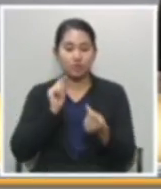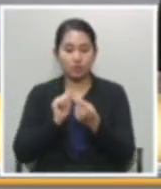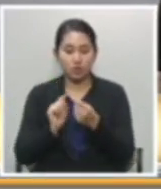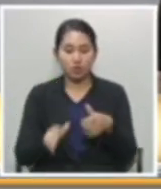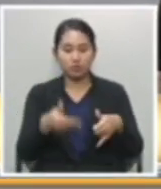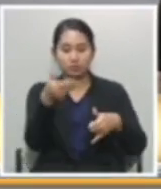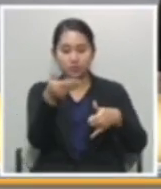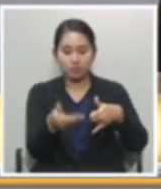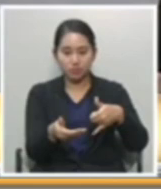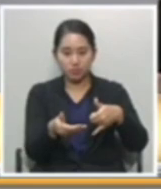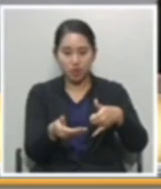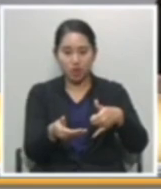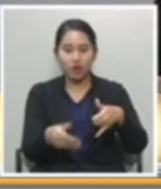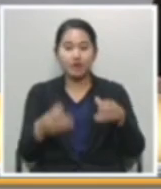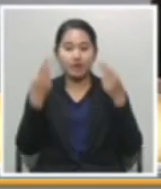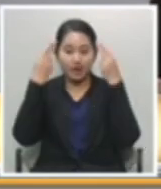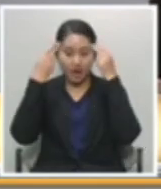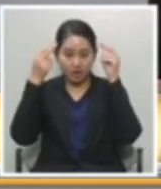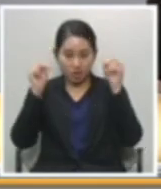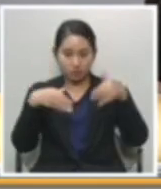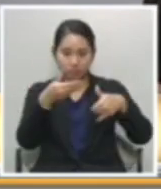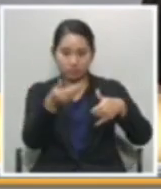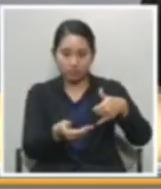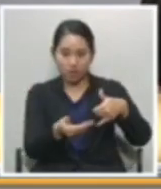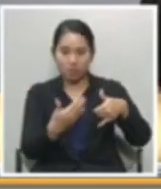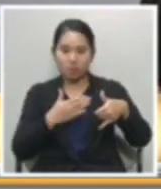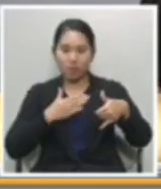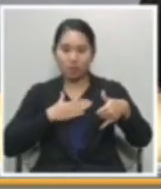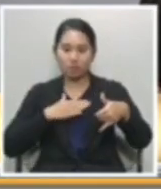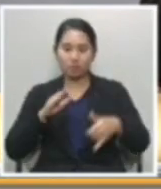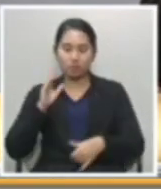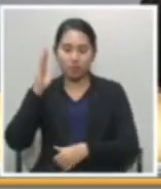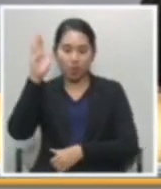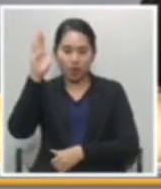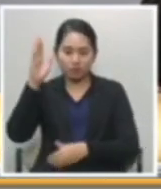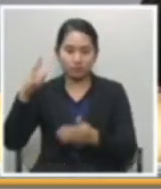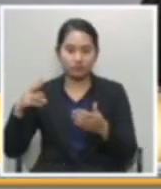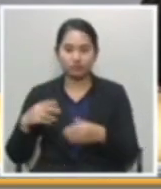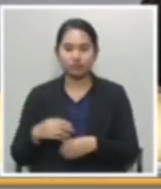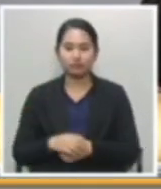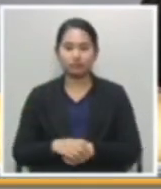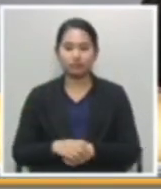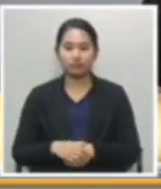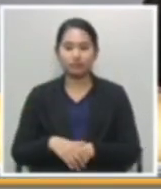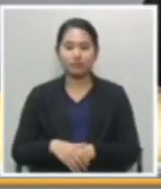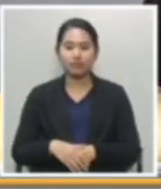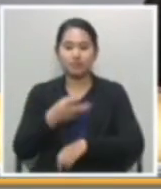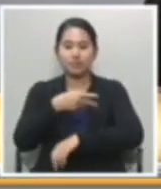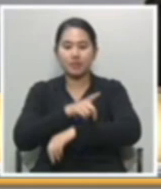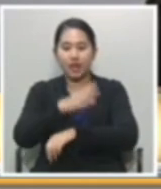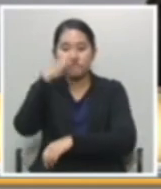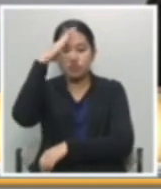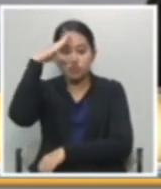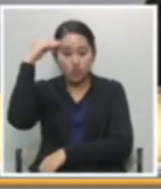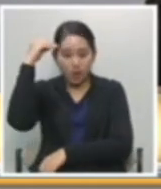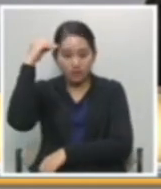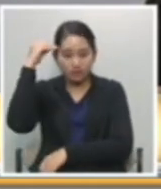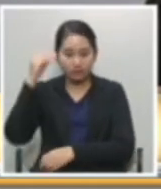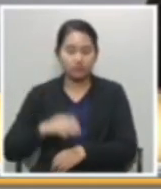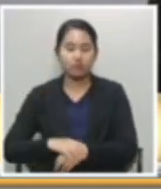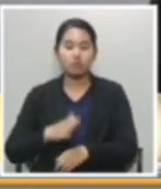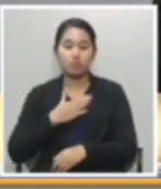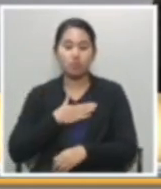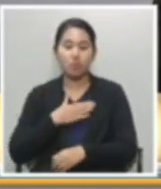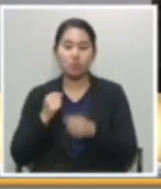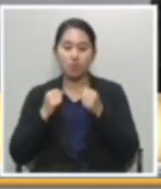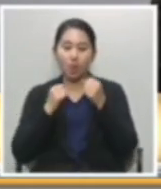ตินายกรัฐมนตรีเนี่ยผมก็ทักท้วงท่านประธานชวนนะครับไม่ใช่ท่านนะว่